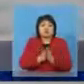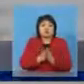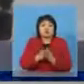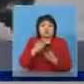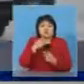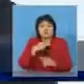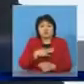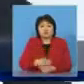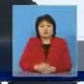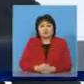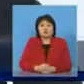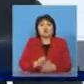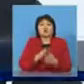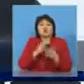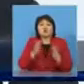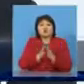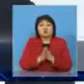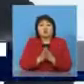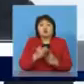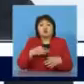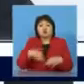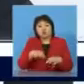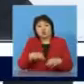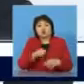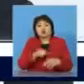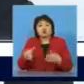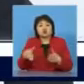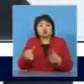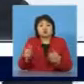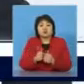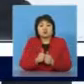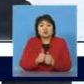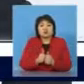ұсыныстарын жеткізді. Үлкен сұраныш мына көліктеріңізді жолдың жиегіне